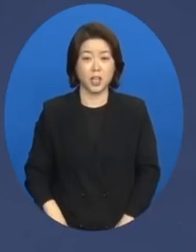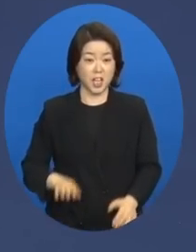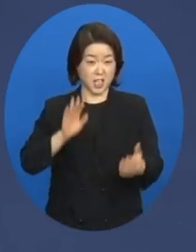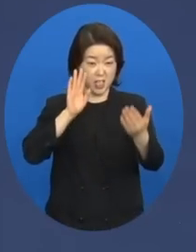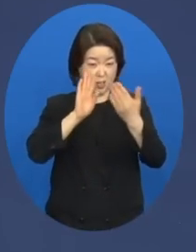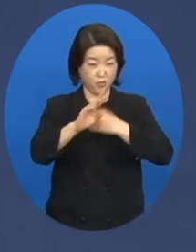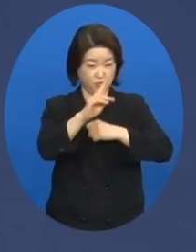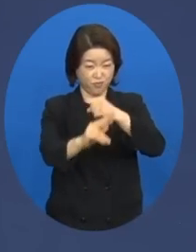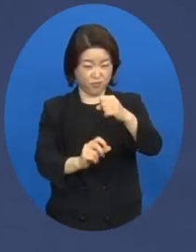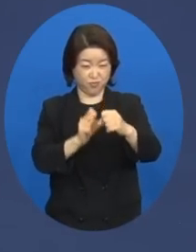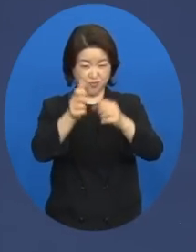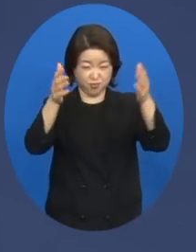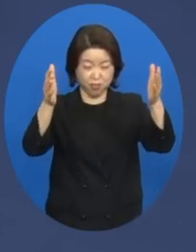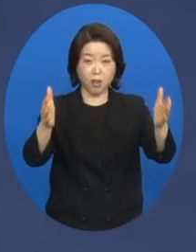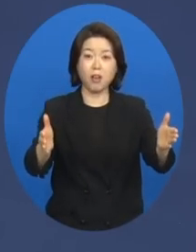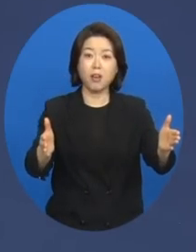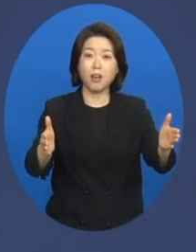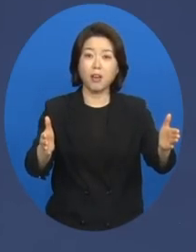후로 25년 동안